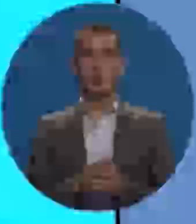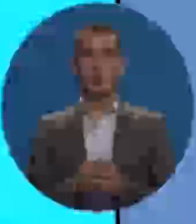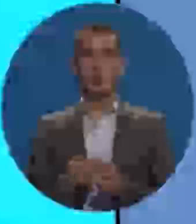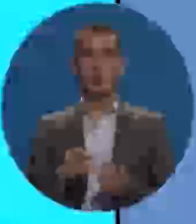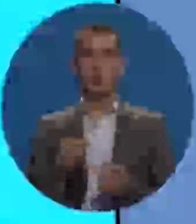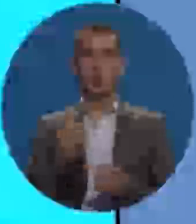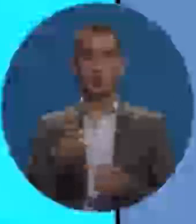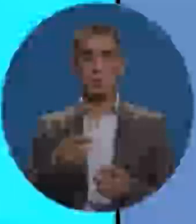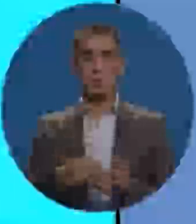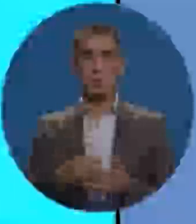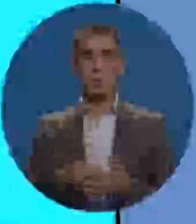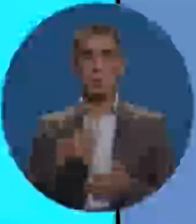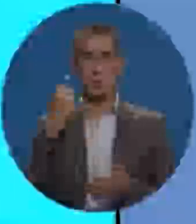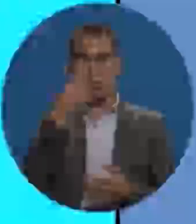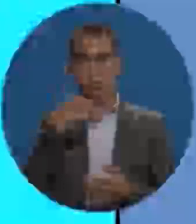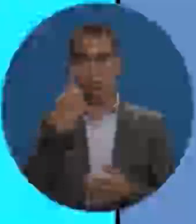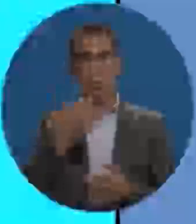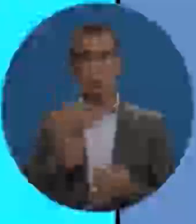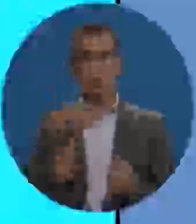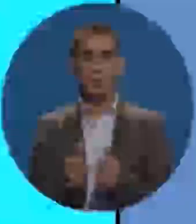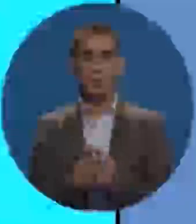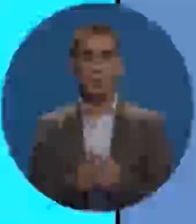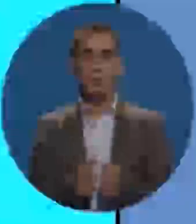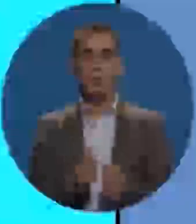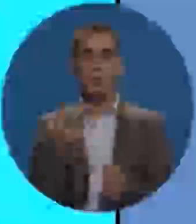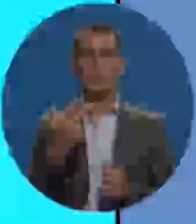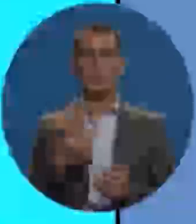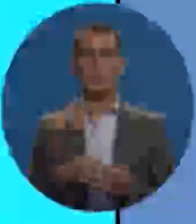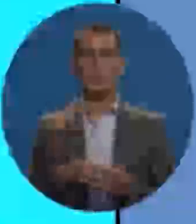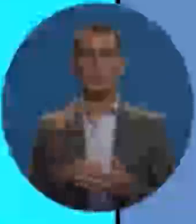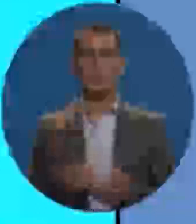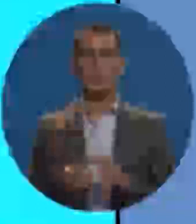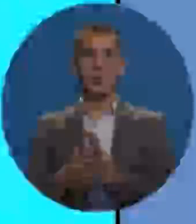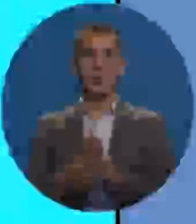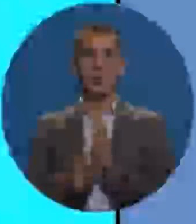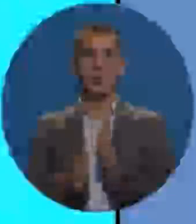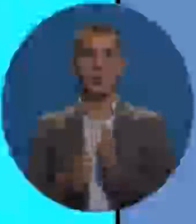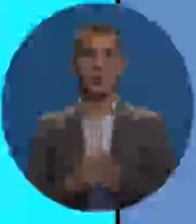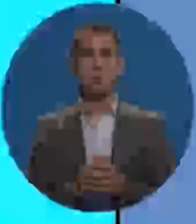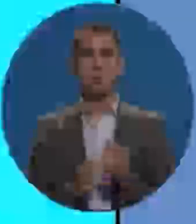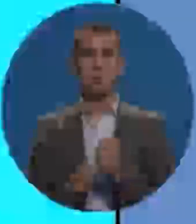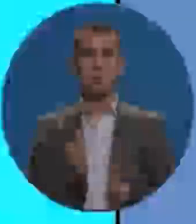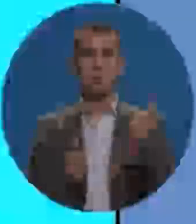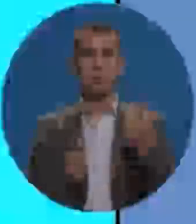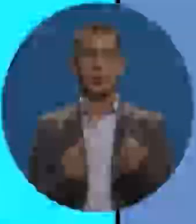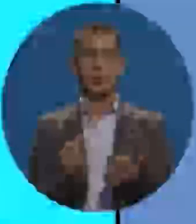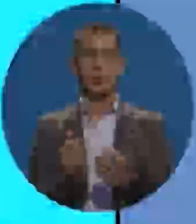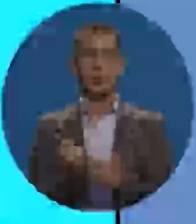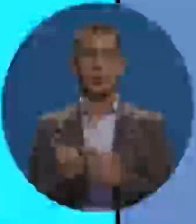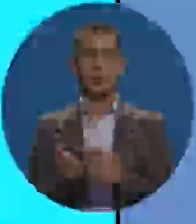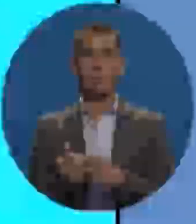ұсын мысалға ұқсас, үшінші мысалды давам еттіреміз. Әрбір санды